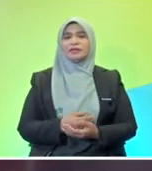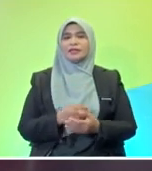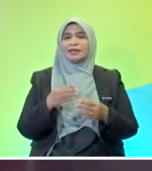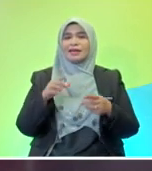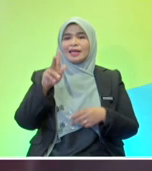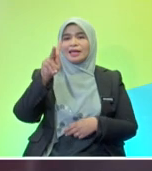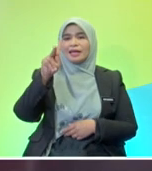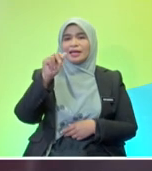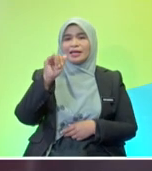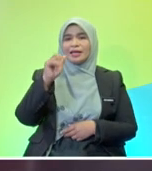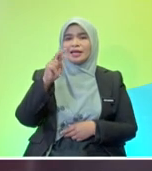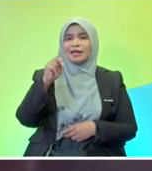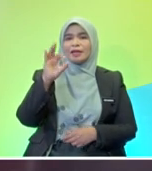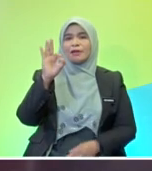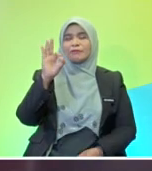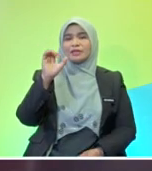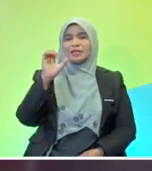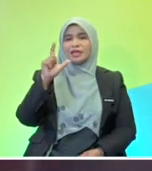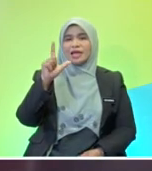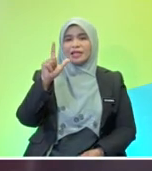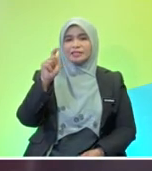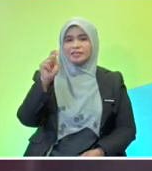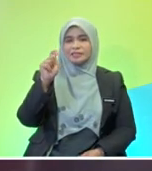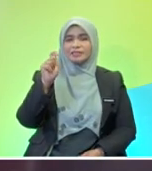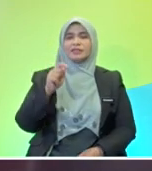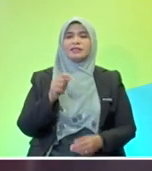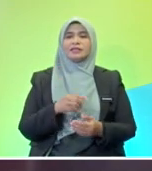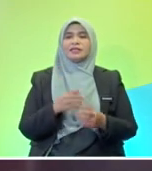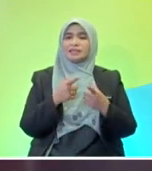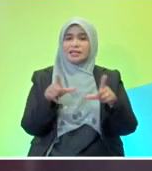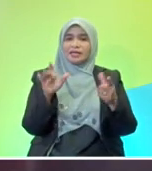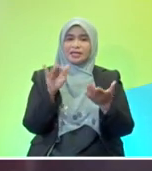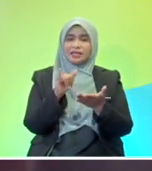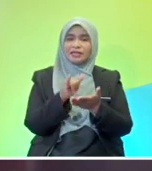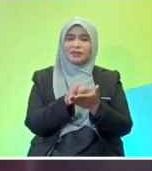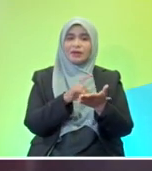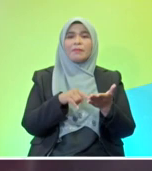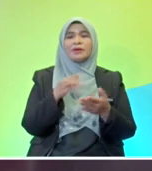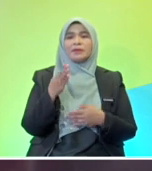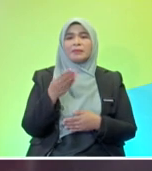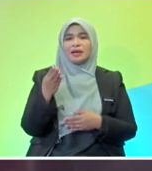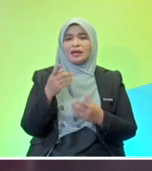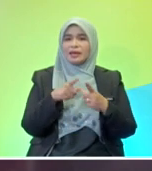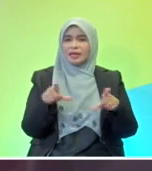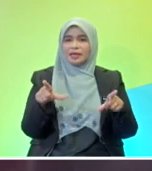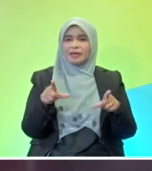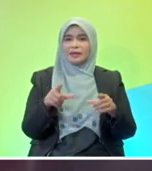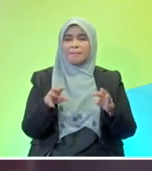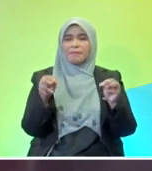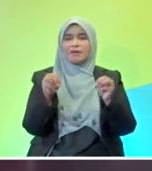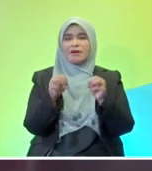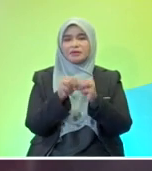Jadi selain kain felt kan cikgu, apakah bahan yang boleh dijadikan sebagai baju dia cikgu?